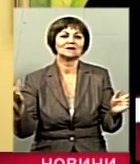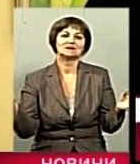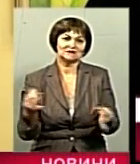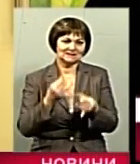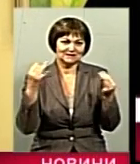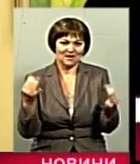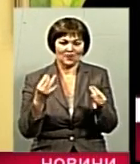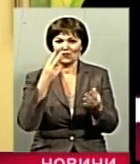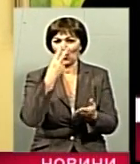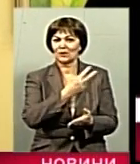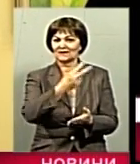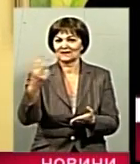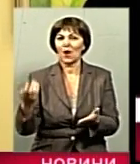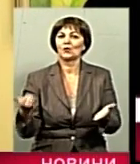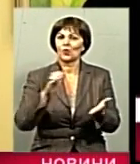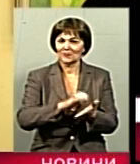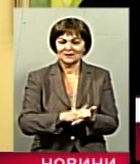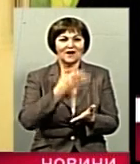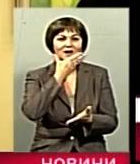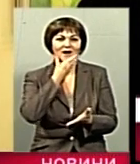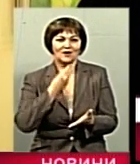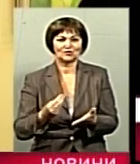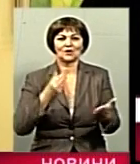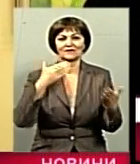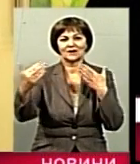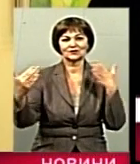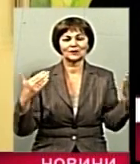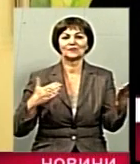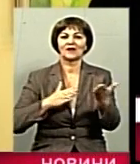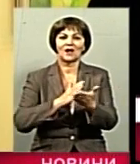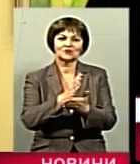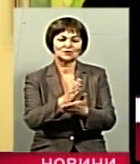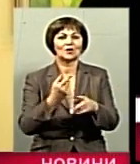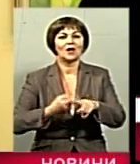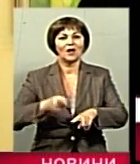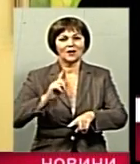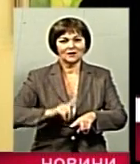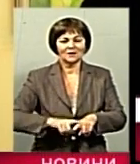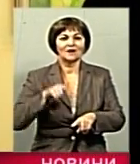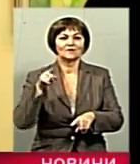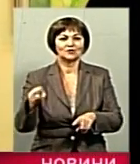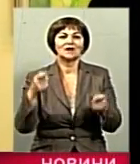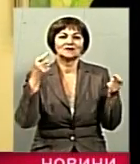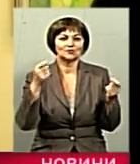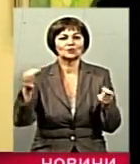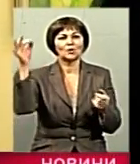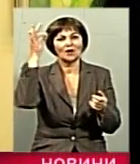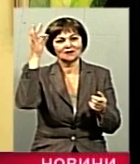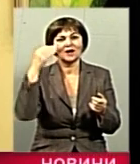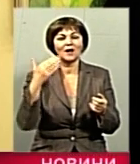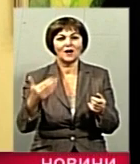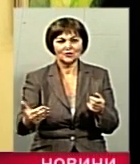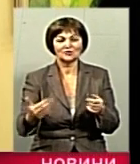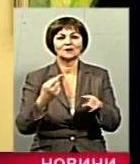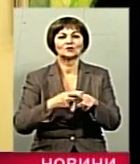знайомитися з гарною виставкою, якісною, професійною. Вона трошки нагадує книгу,